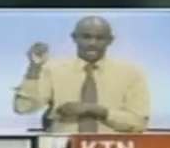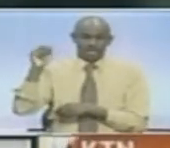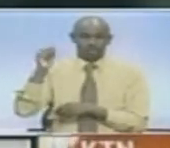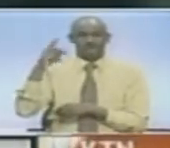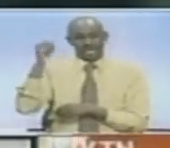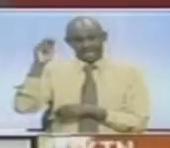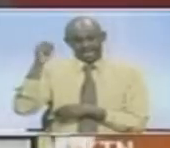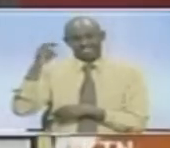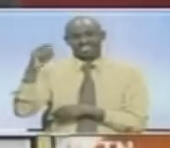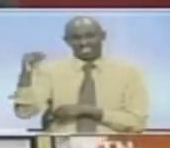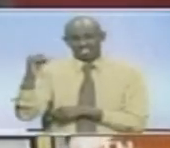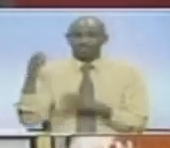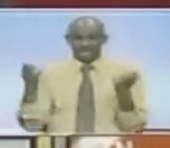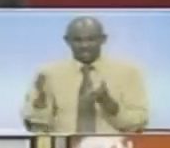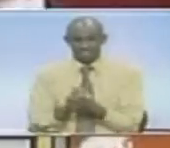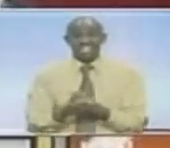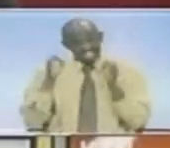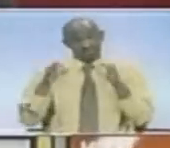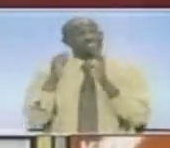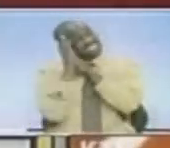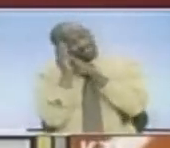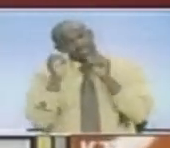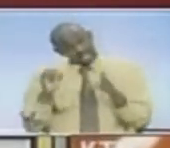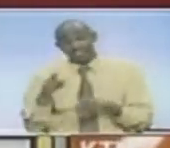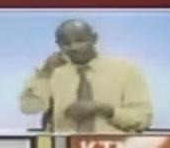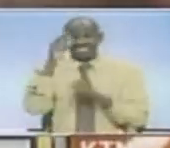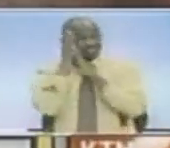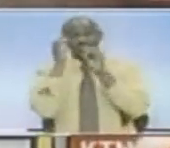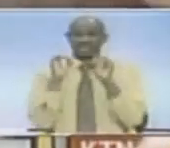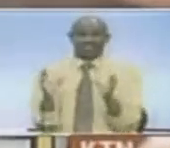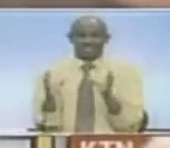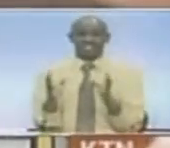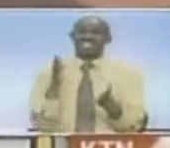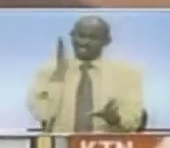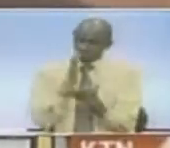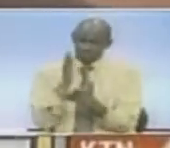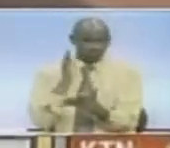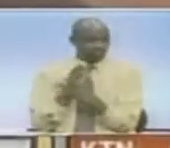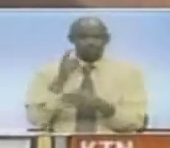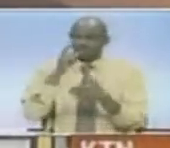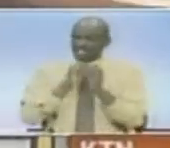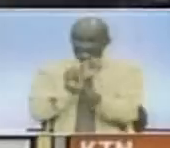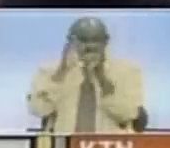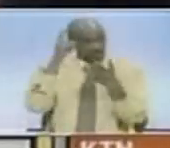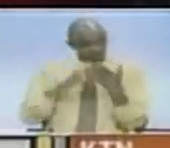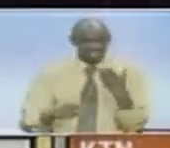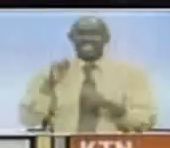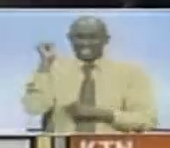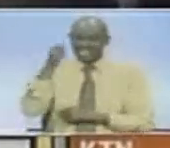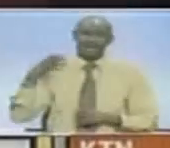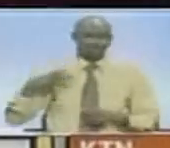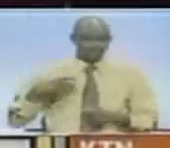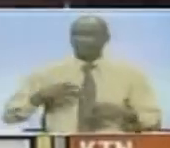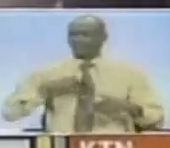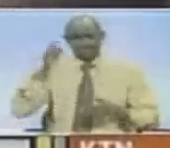Karangi. Kama mimi silali, hata nyinyi hamtalala. Ukweli wa mambo ni kwamba Wakenya wanahisi kuwa